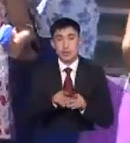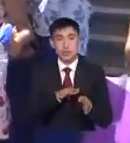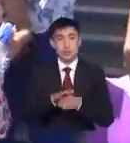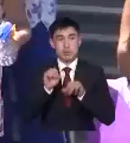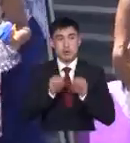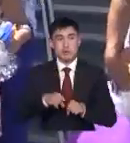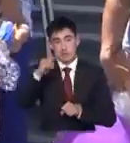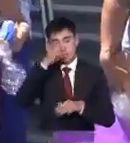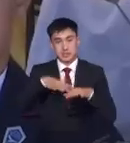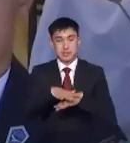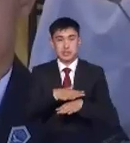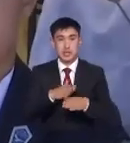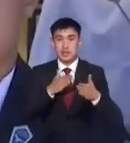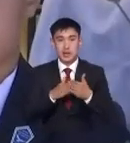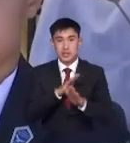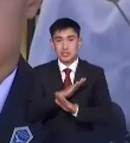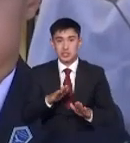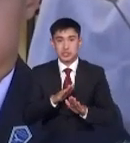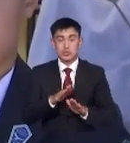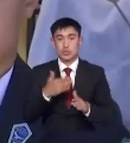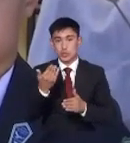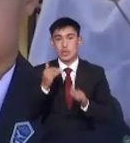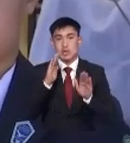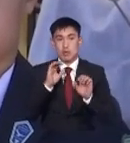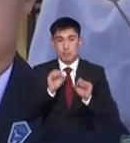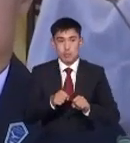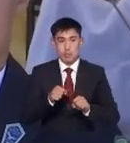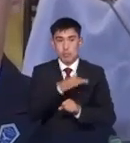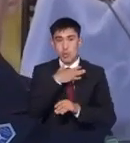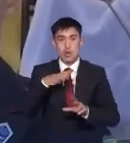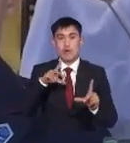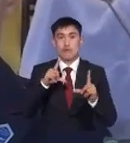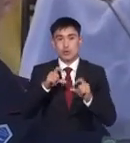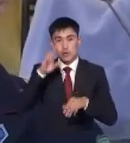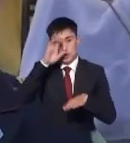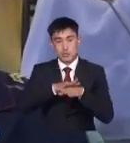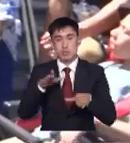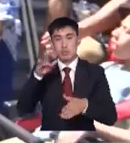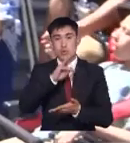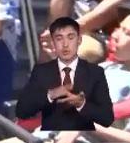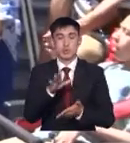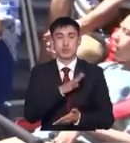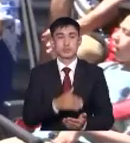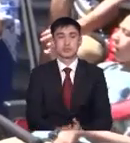полноправные казахстанцы, и они не ограничены ни в каких правах. И, конечно, фото на память с акимом города.